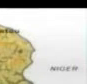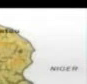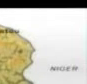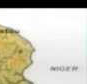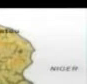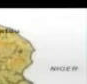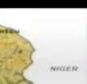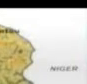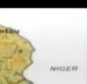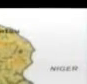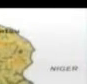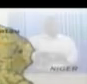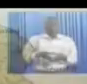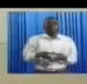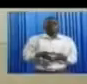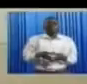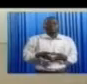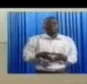Kambiri.